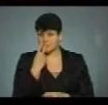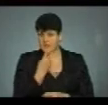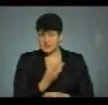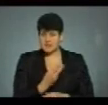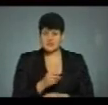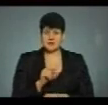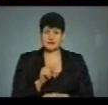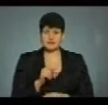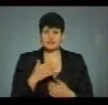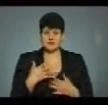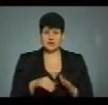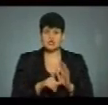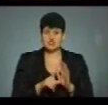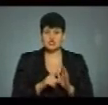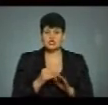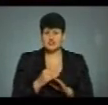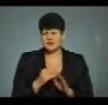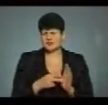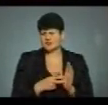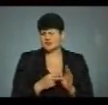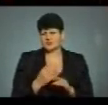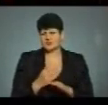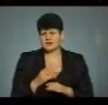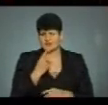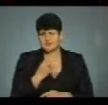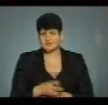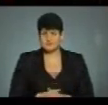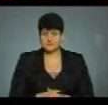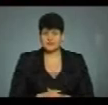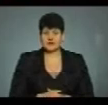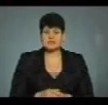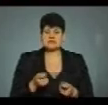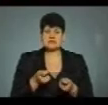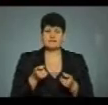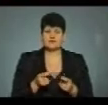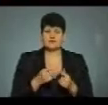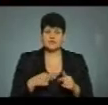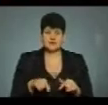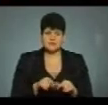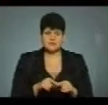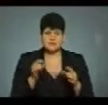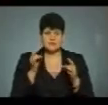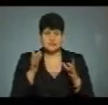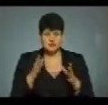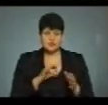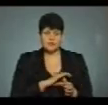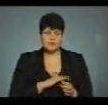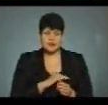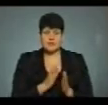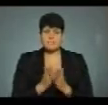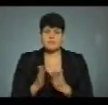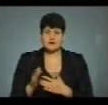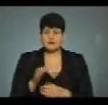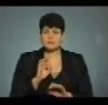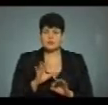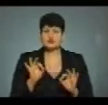і я вже 6 частин подивилася. Завідувачка відділу естетичного виховання бібліотеки Ольга Карпич розповіла,